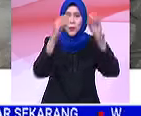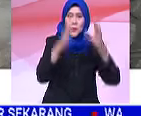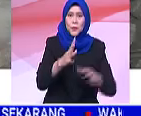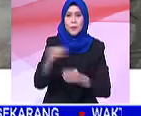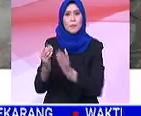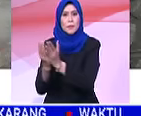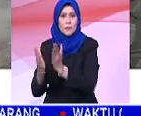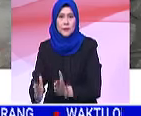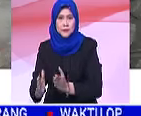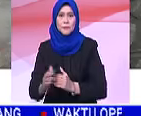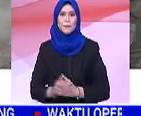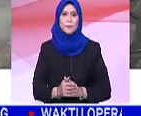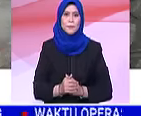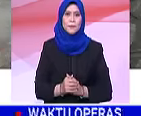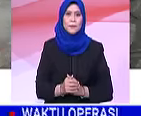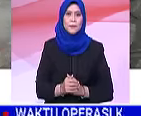pelajar.